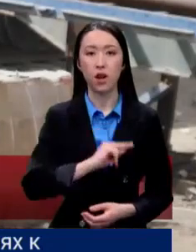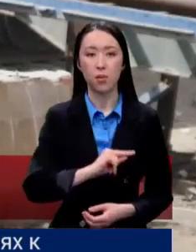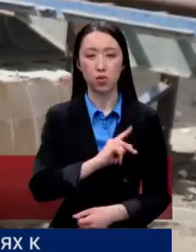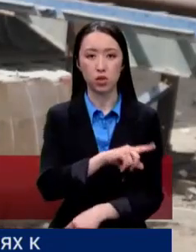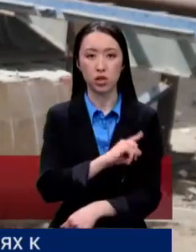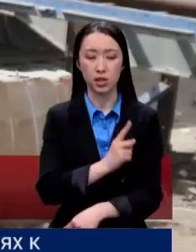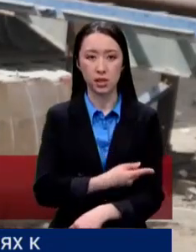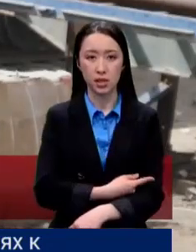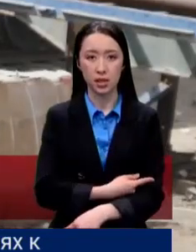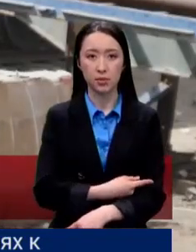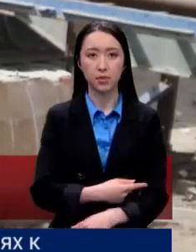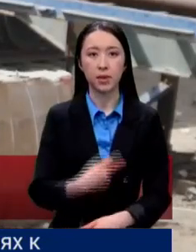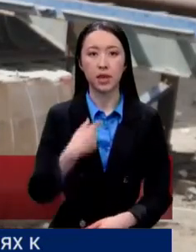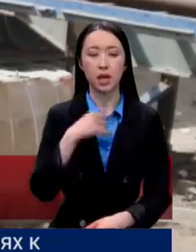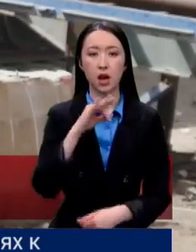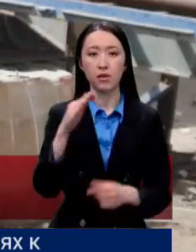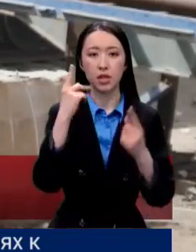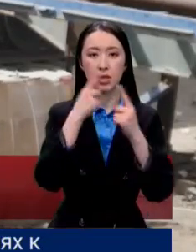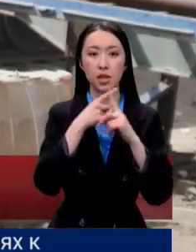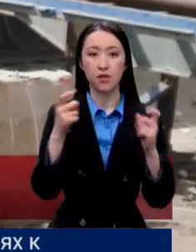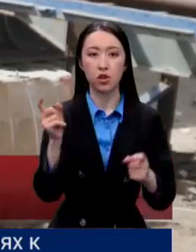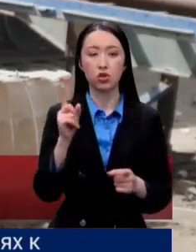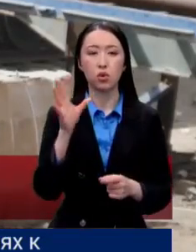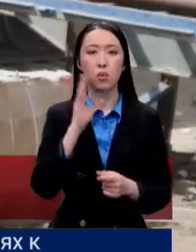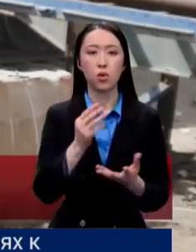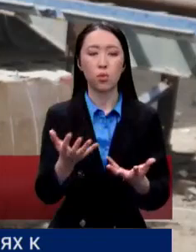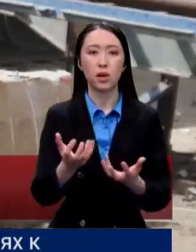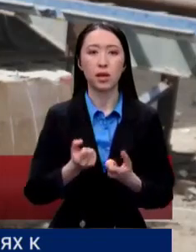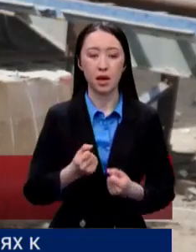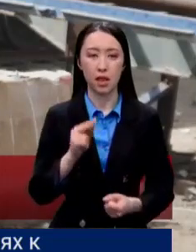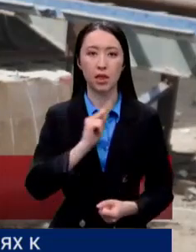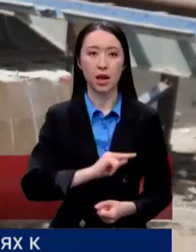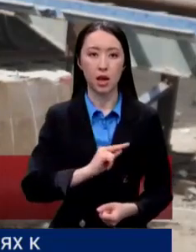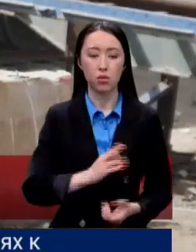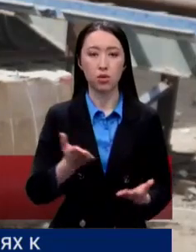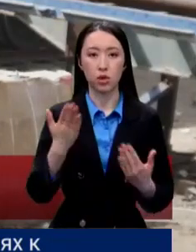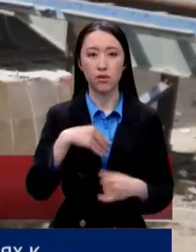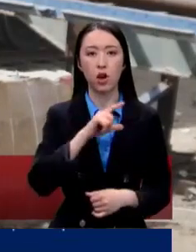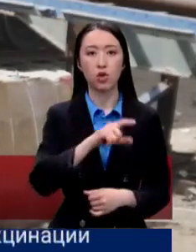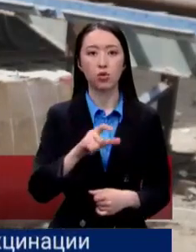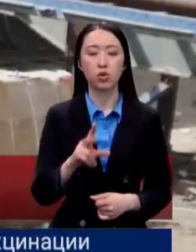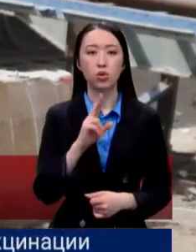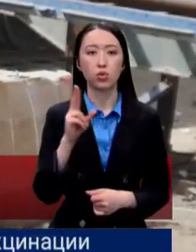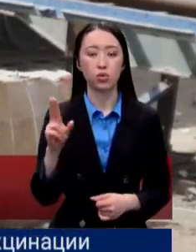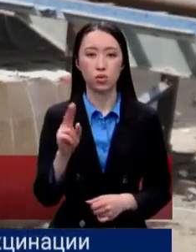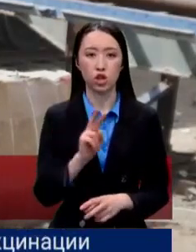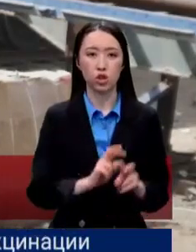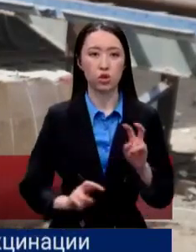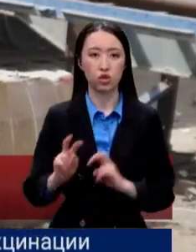рабочей силе. Я официально заявляю о том, что могу принять на работу людей, нуждающихся в